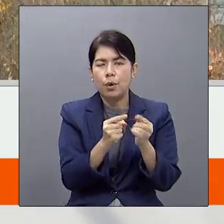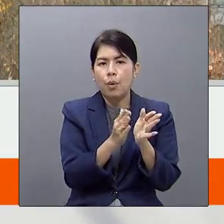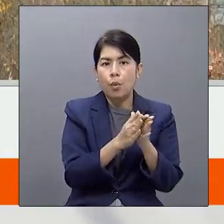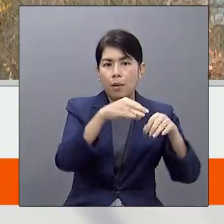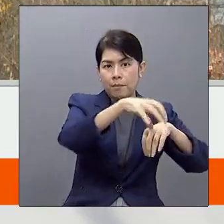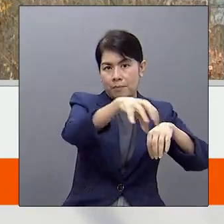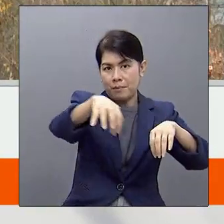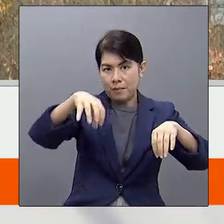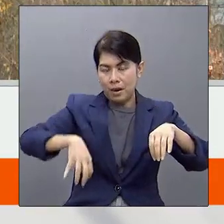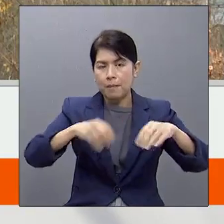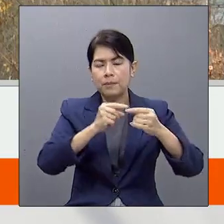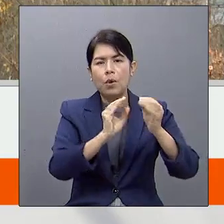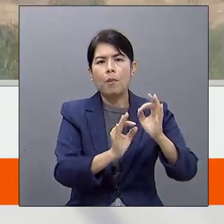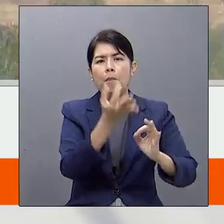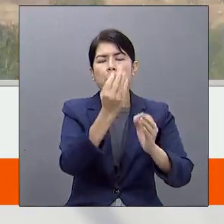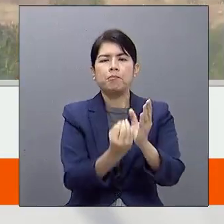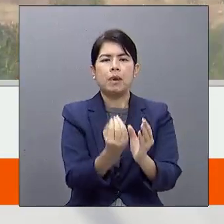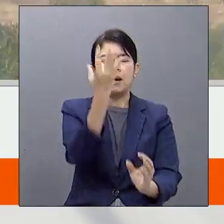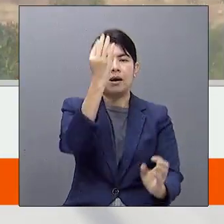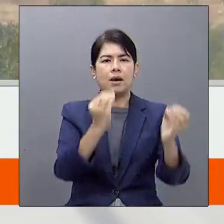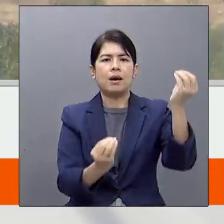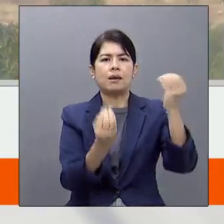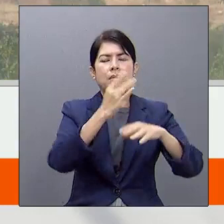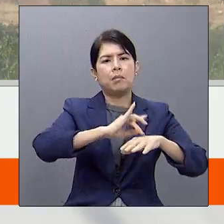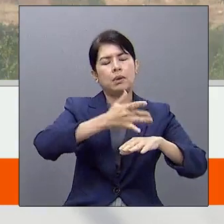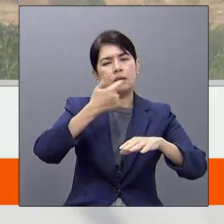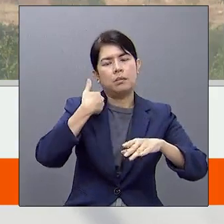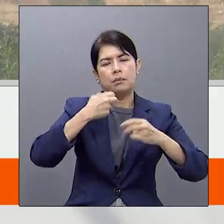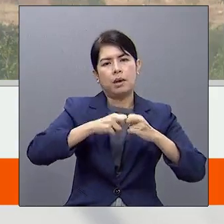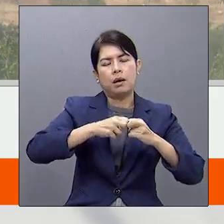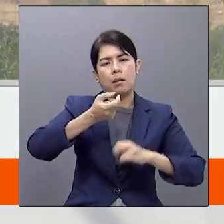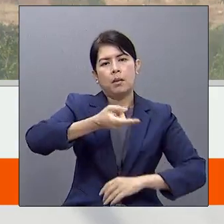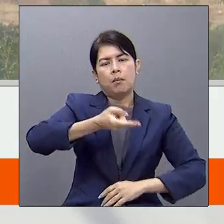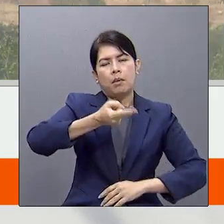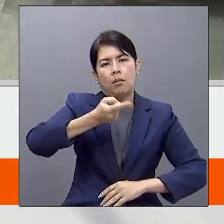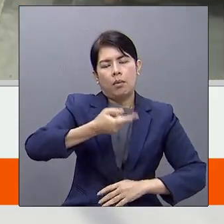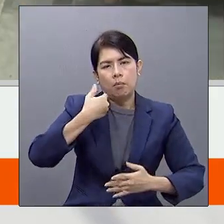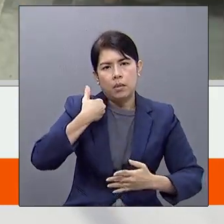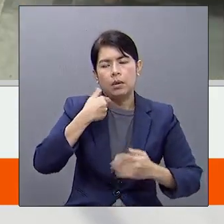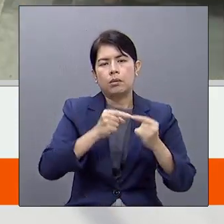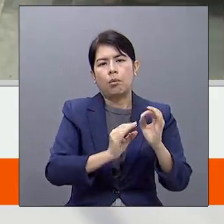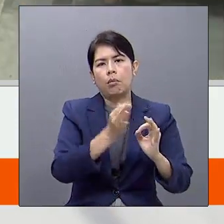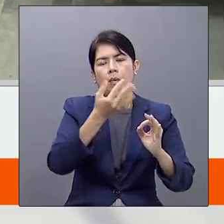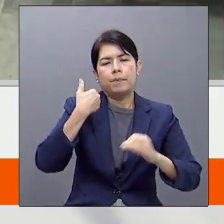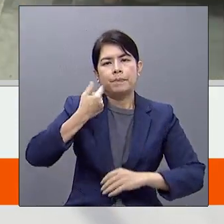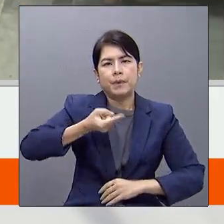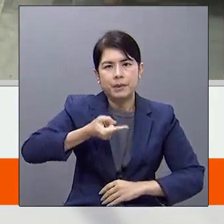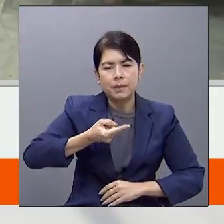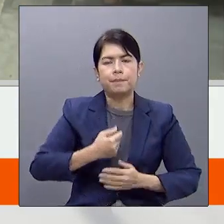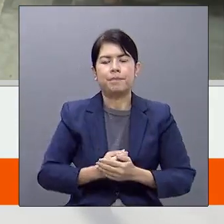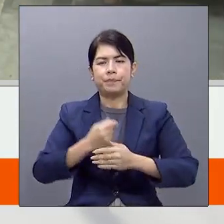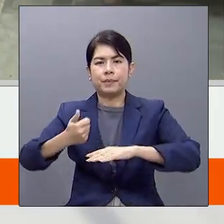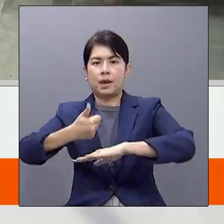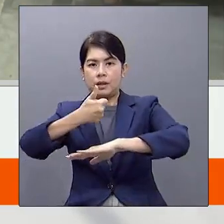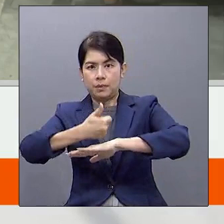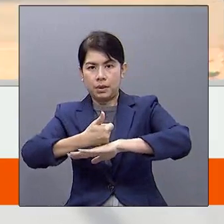ำซากนะครับพื้นที่ป่าใหญ่ๆไม่ซ้ำซากมีแต่ละวินมีแม่ปิงอะไรต่างๆพวกนี้ฮะแล้วอธิบดีอส